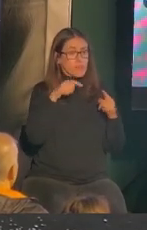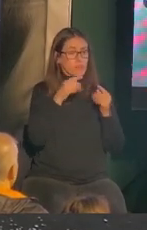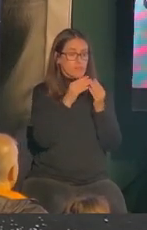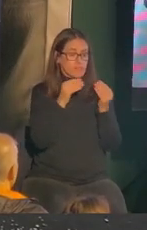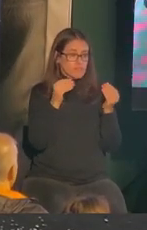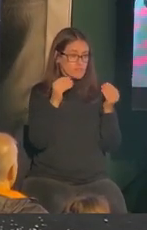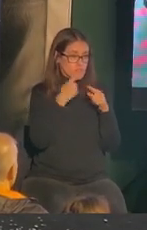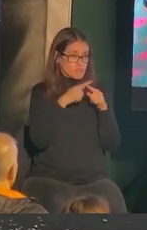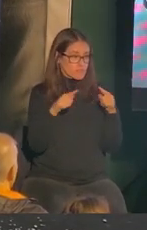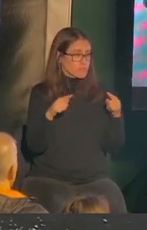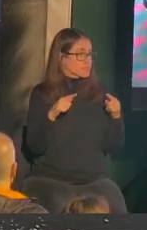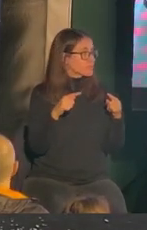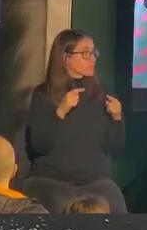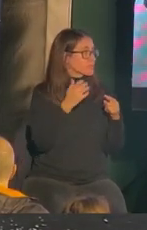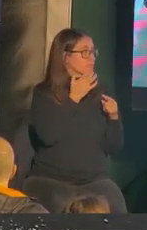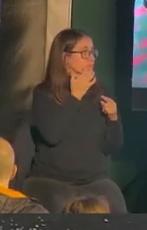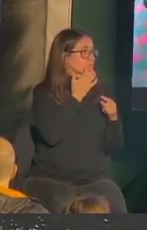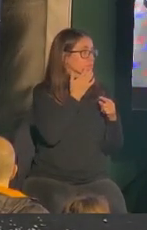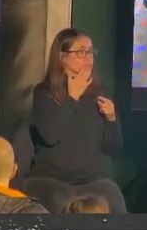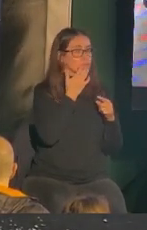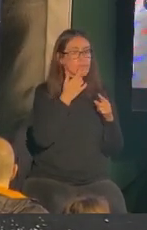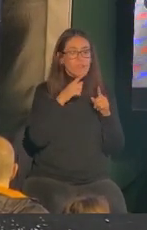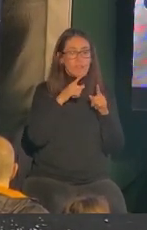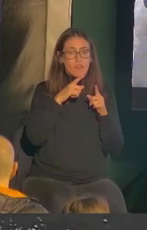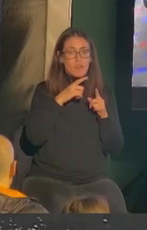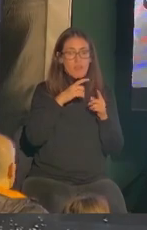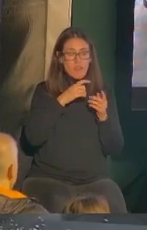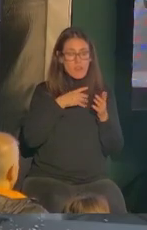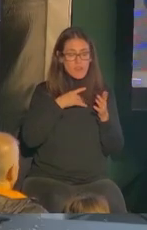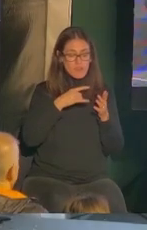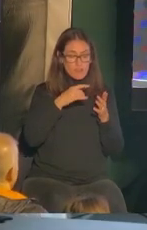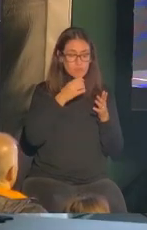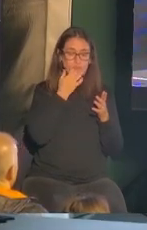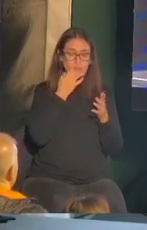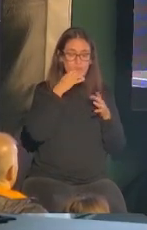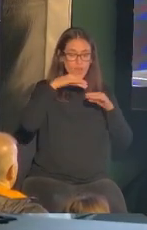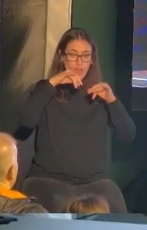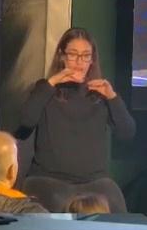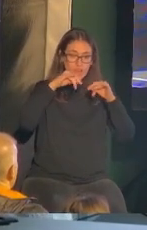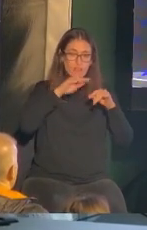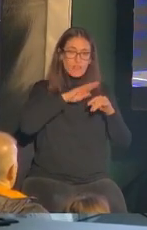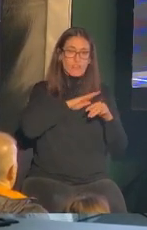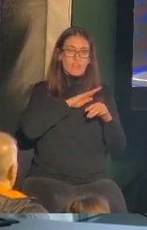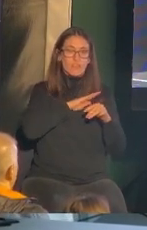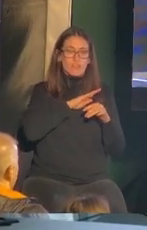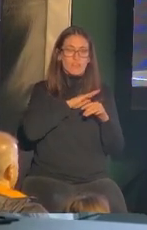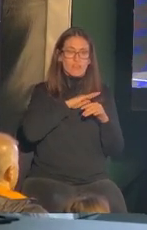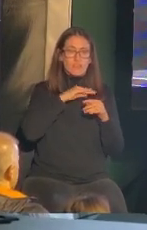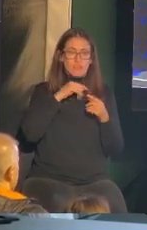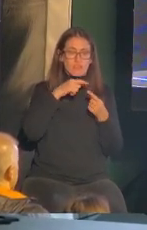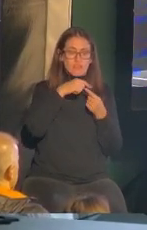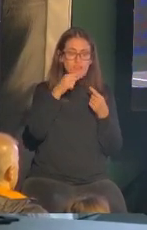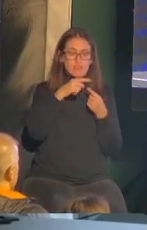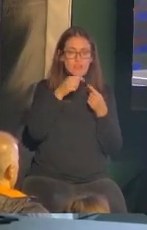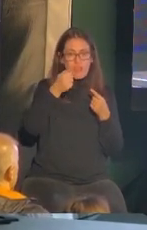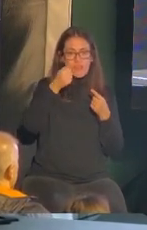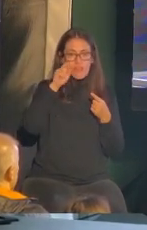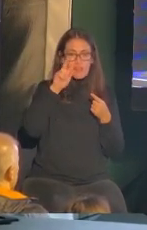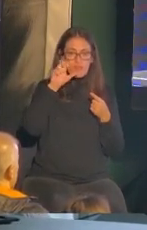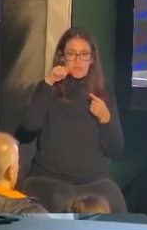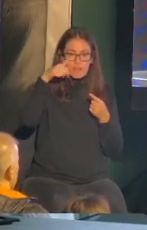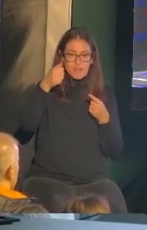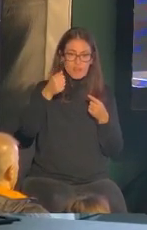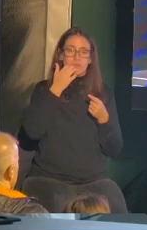per exemple, si ho féssim amb farina de cibada, no és tan... No té, la part del midó fa